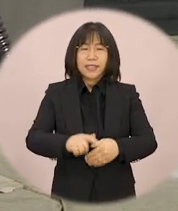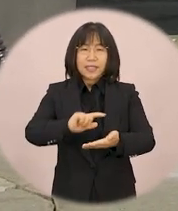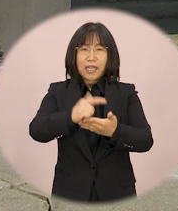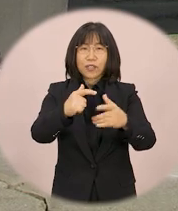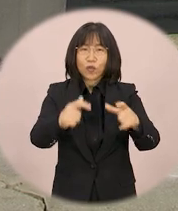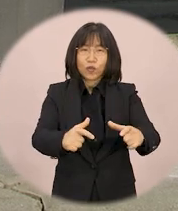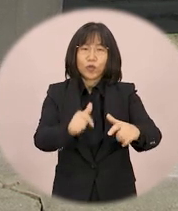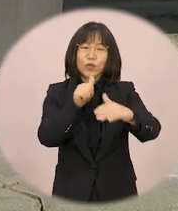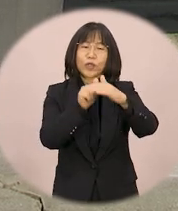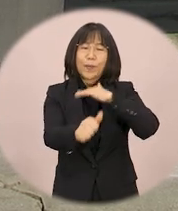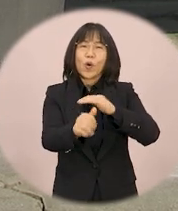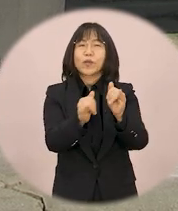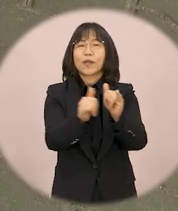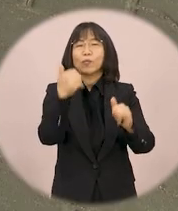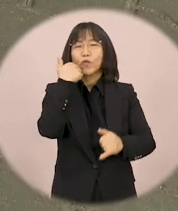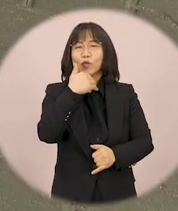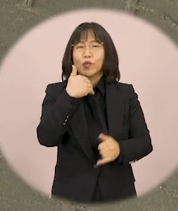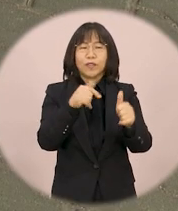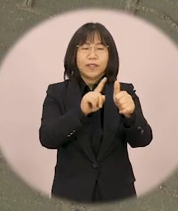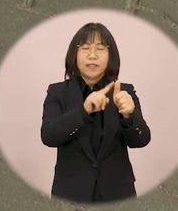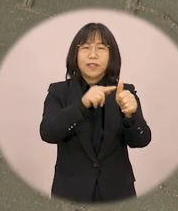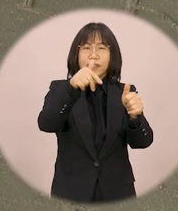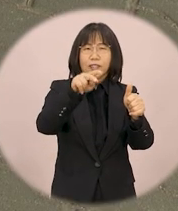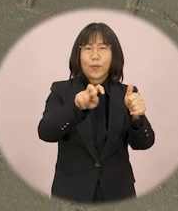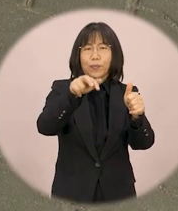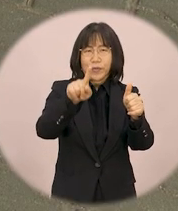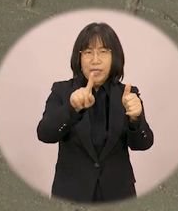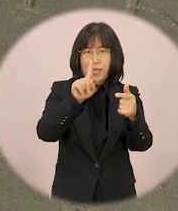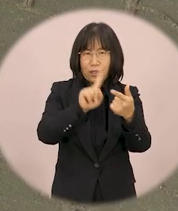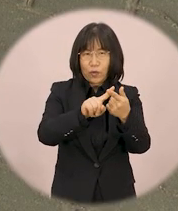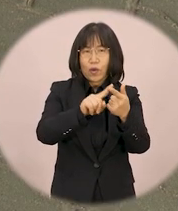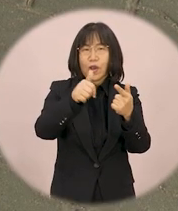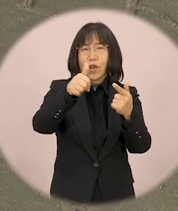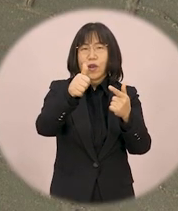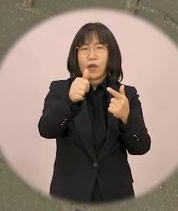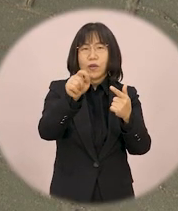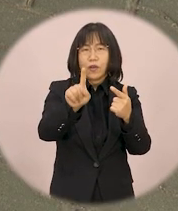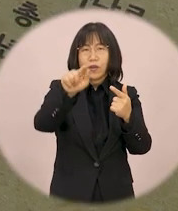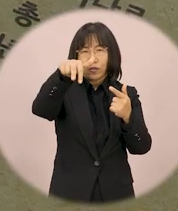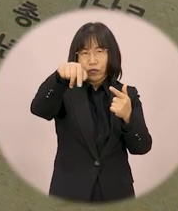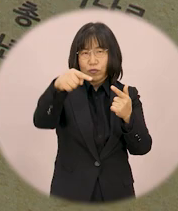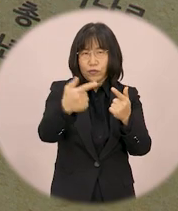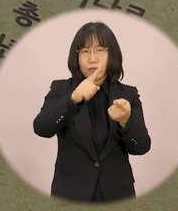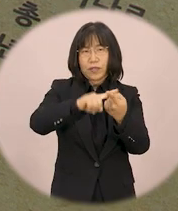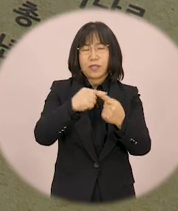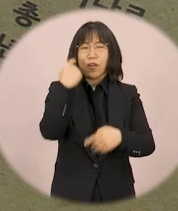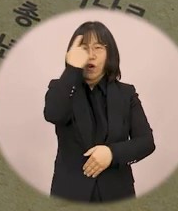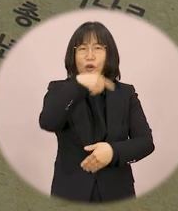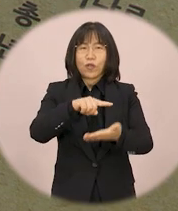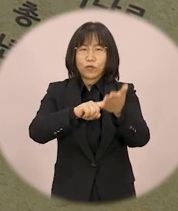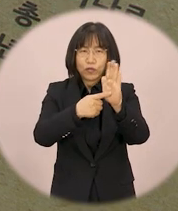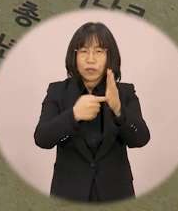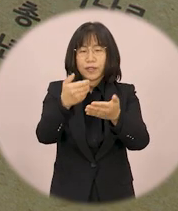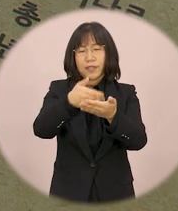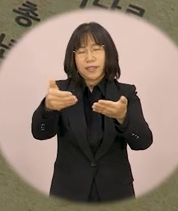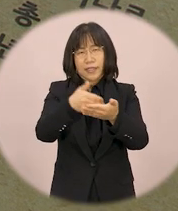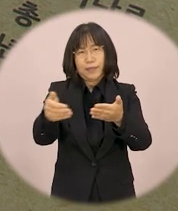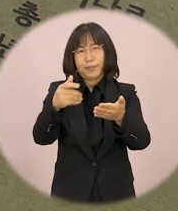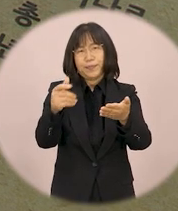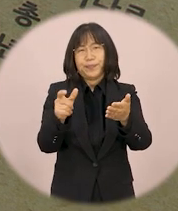강서구의 대표 인물인 겸 제와 허준 을 알리고 대표 문화를 소개하는 그림과 문구도 담았습니다